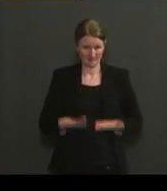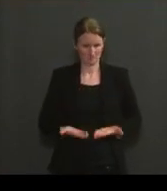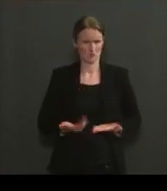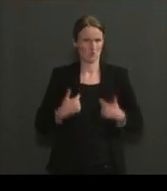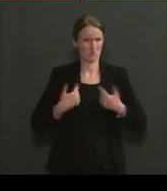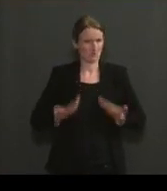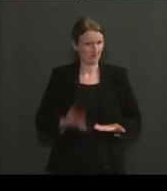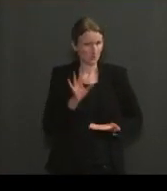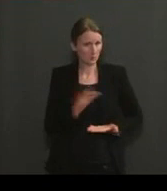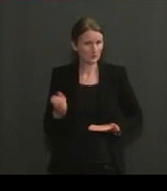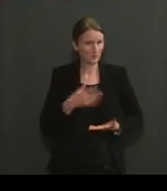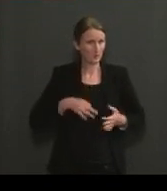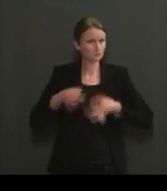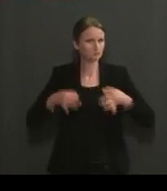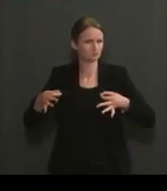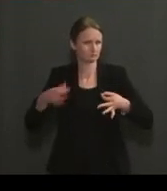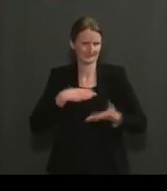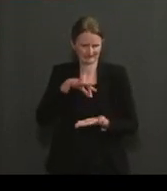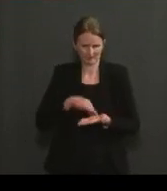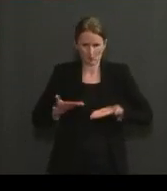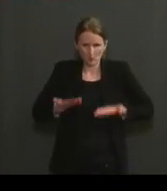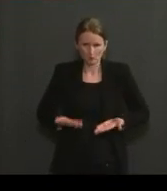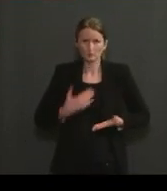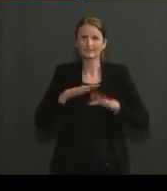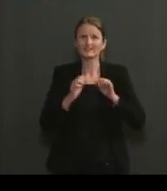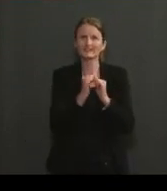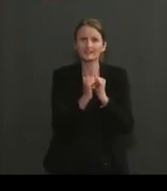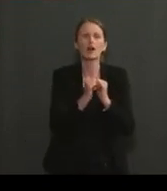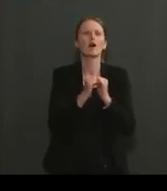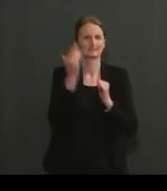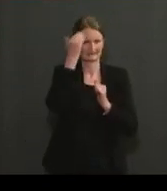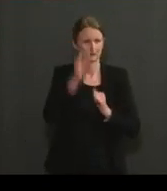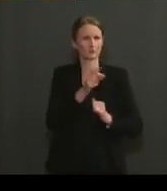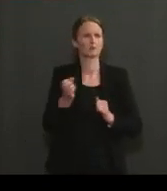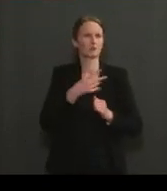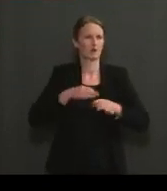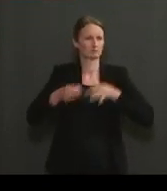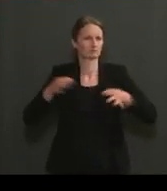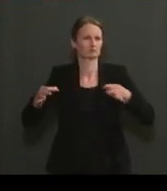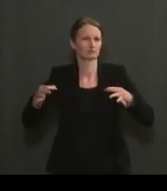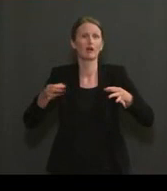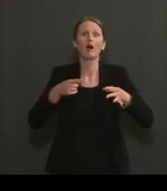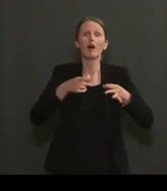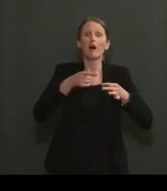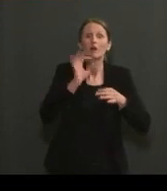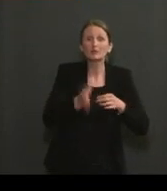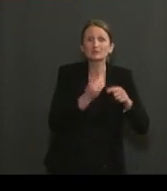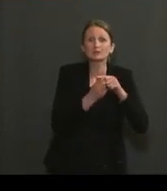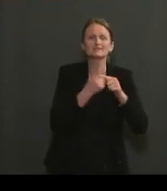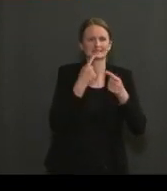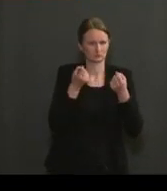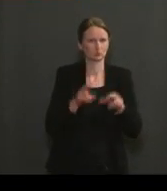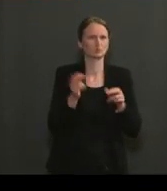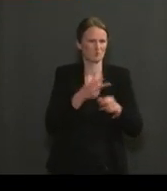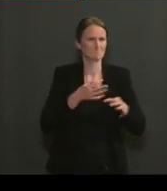jour même. Un test positif, vous êtes contagieux. Un test négatif, ce jour-là, vous êtes peu contagieux, mais vous